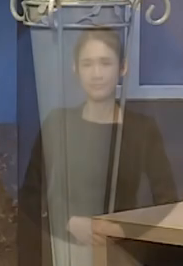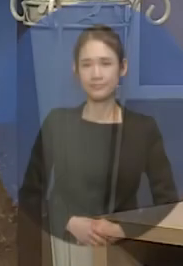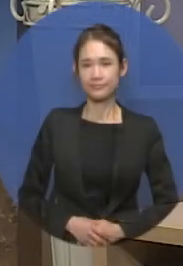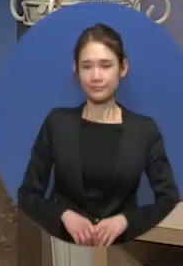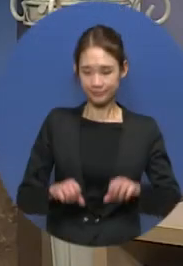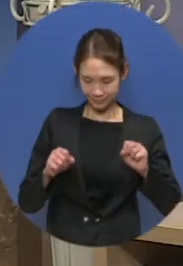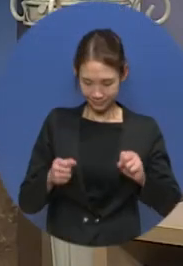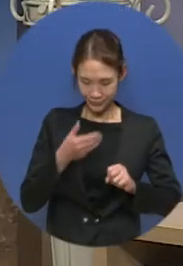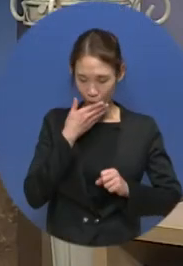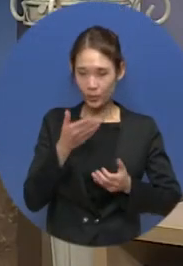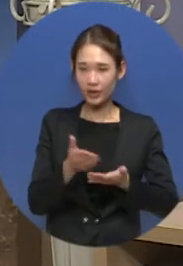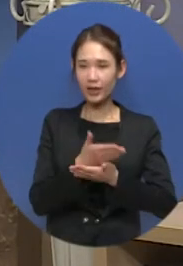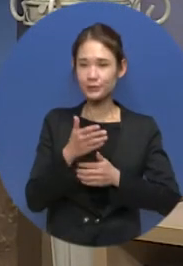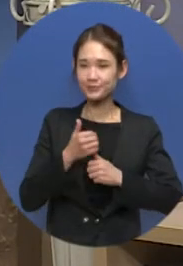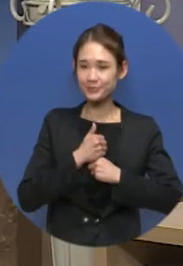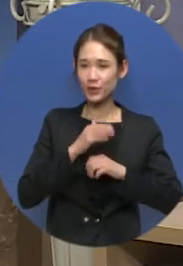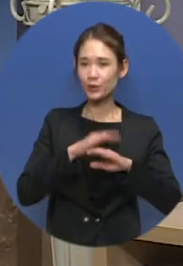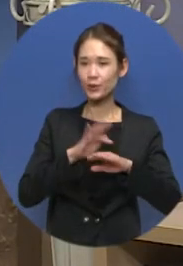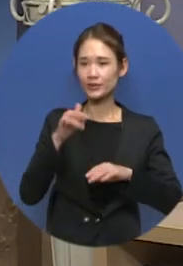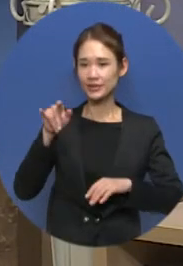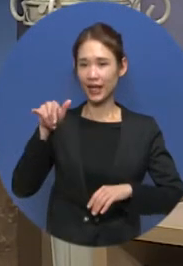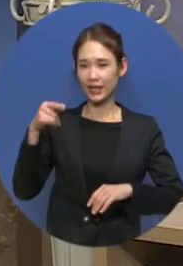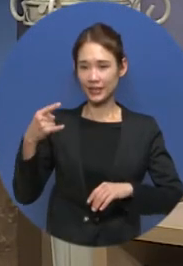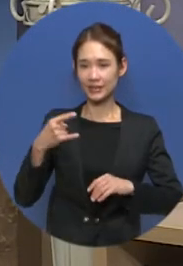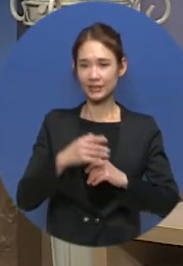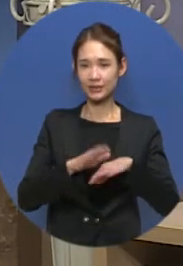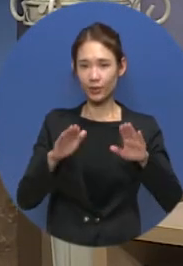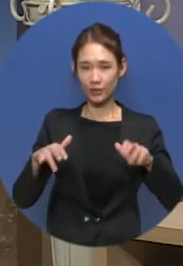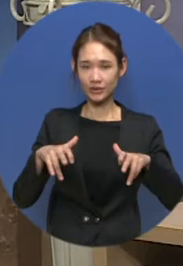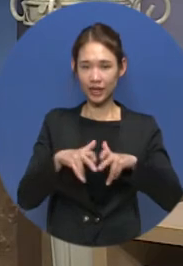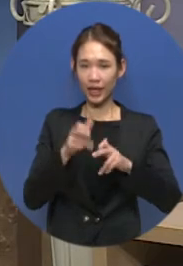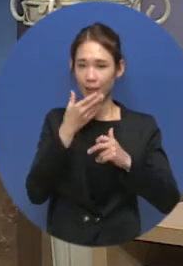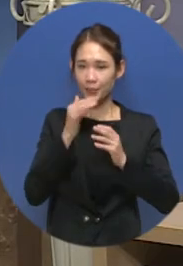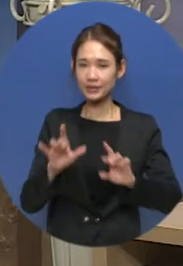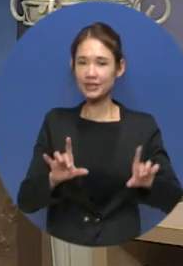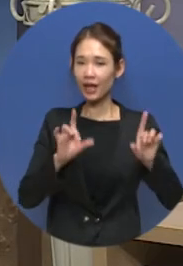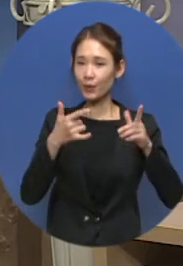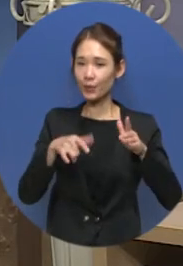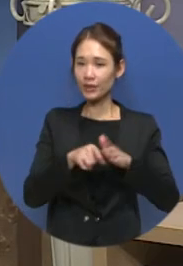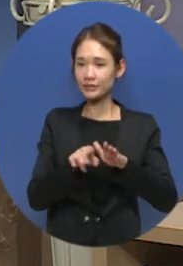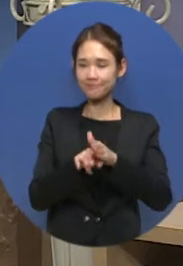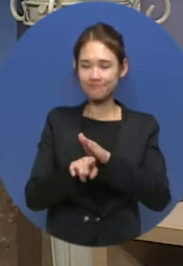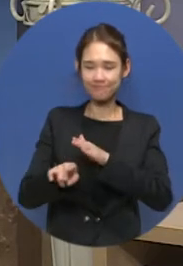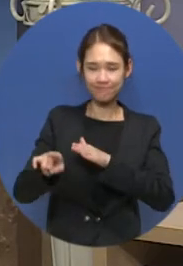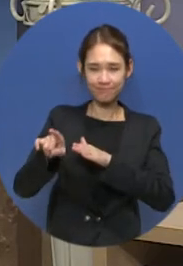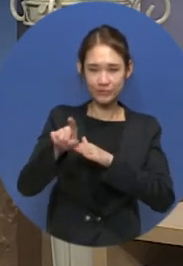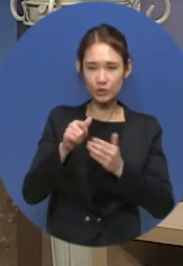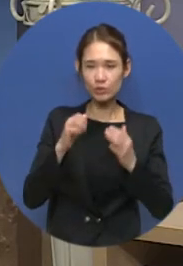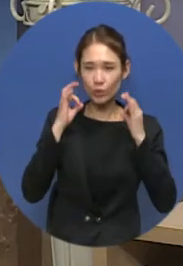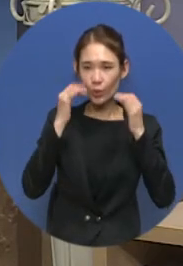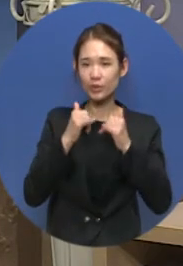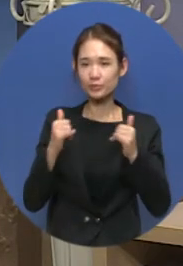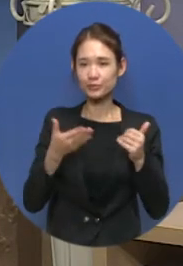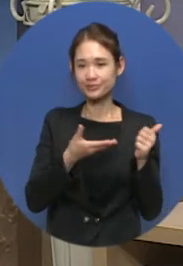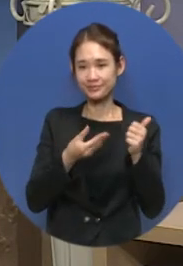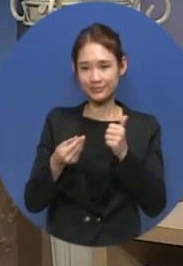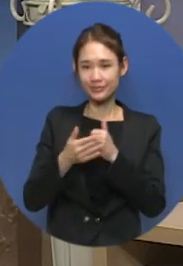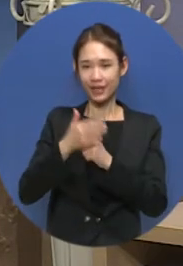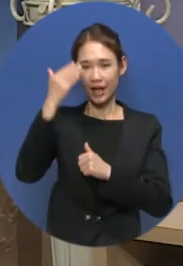안녕하세요. 행복나눔지킴이의 손자희입니다. 오늘은 장애인의 행복한 삶을 위해 앞장서서 노력하는 분을 모셨습니다.